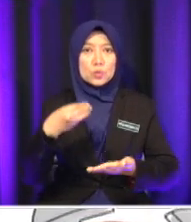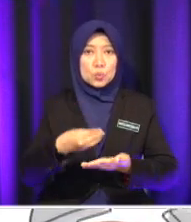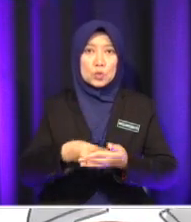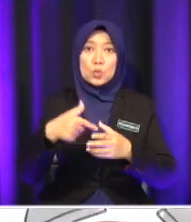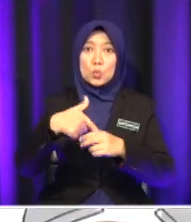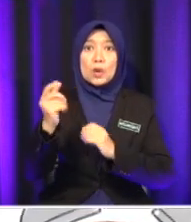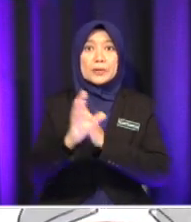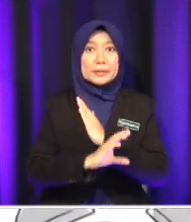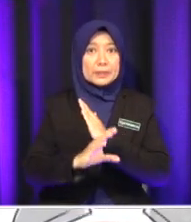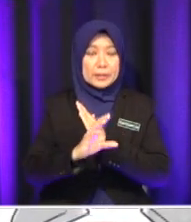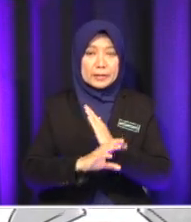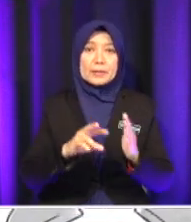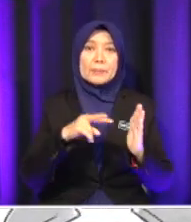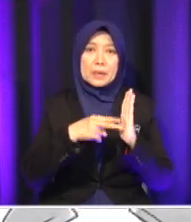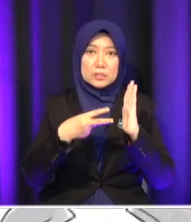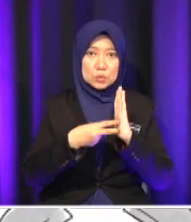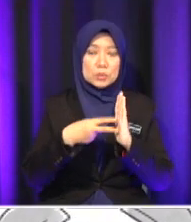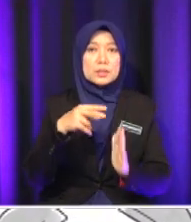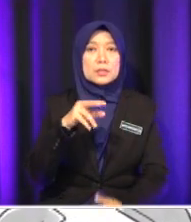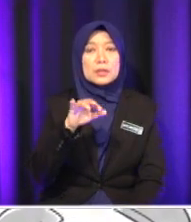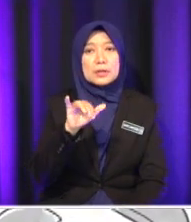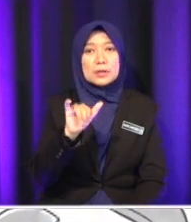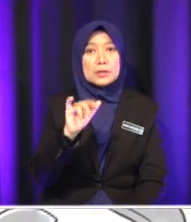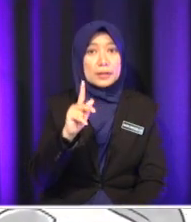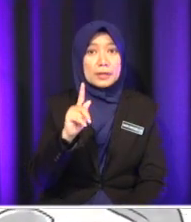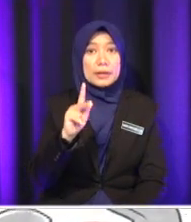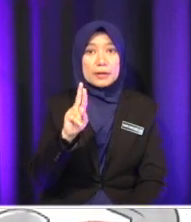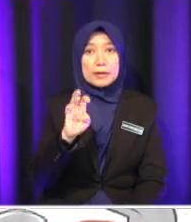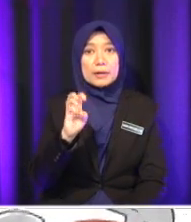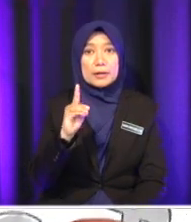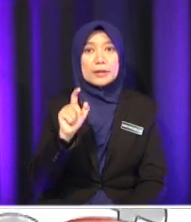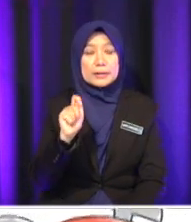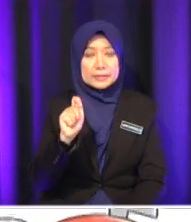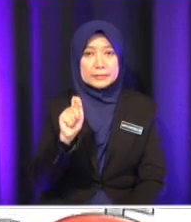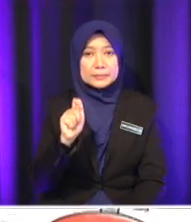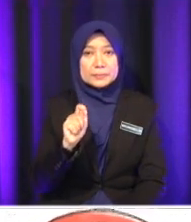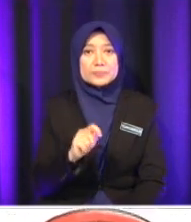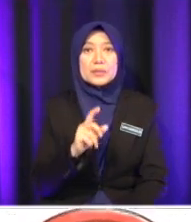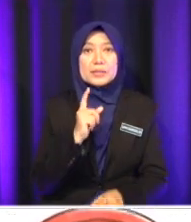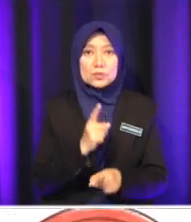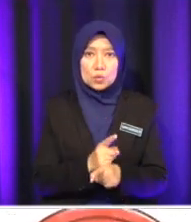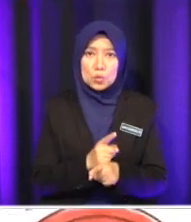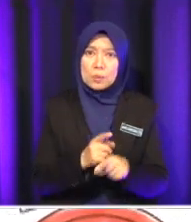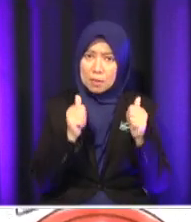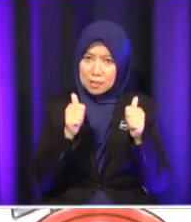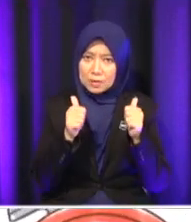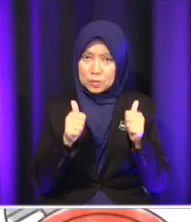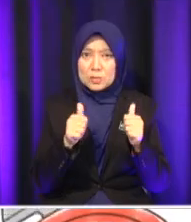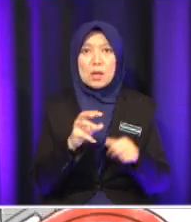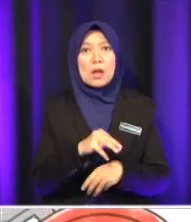oke bagus oke kita tengok jawaban Oke Betul ya Oke bagus-bagus